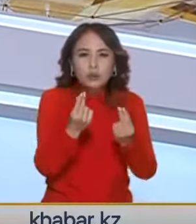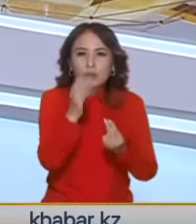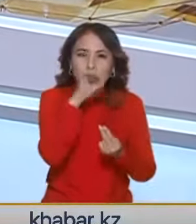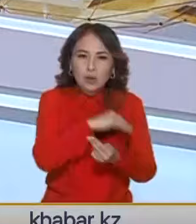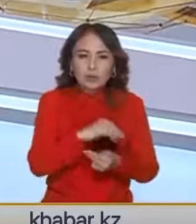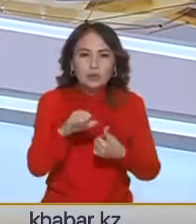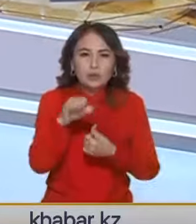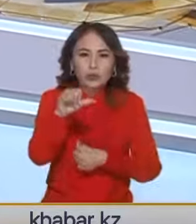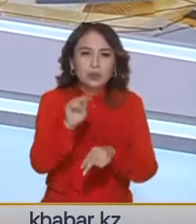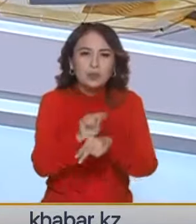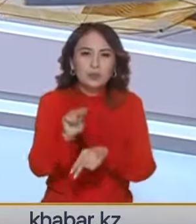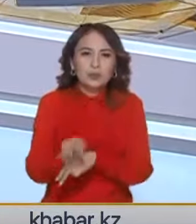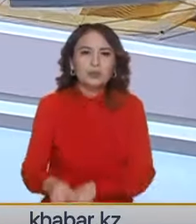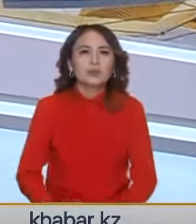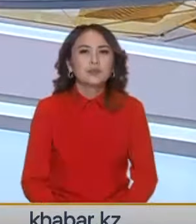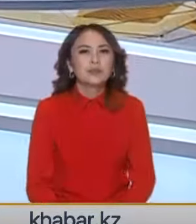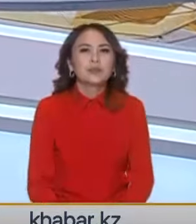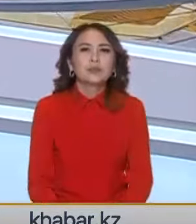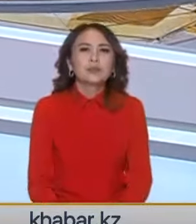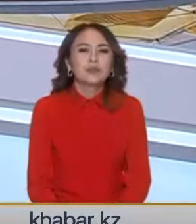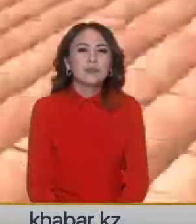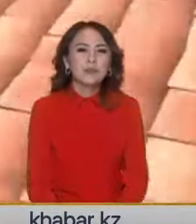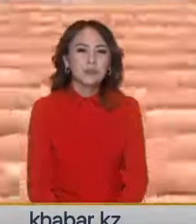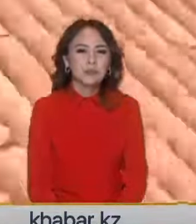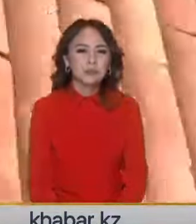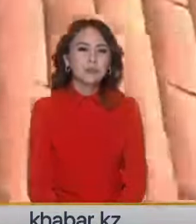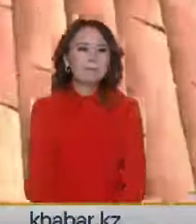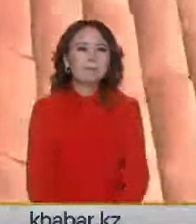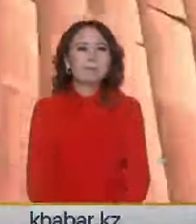алыстата ала ма? Толығырақ сюжетте.